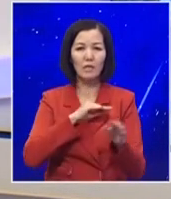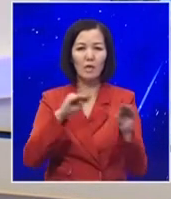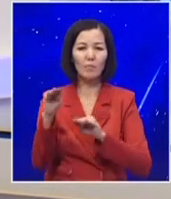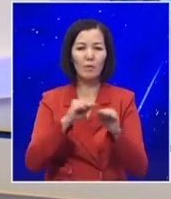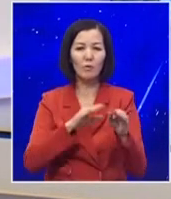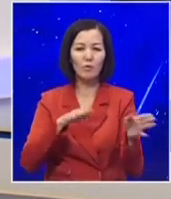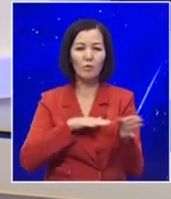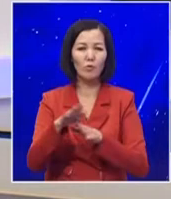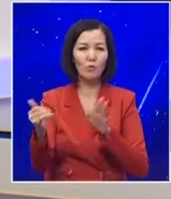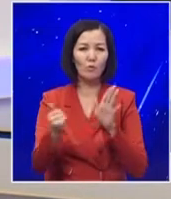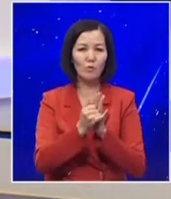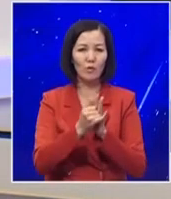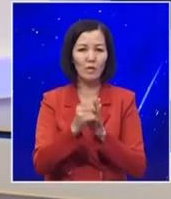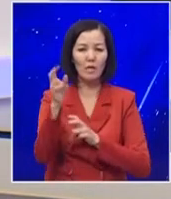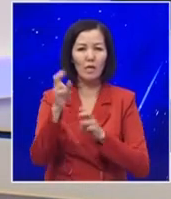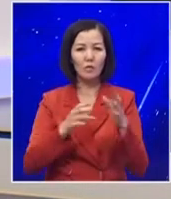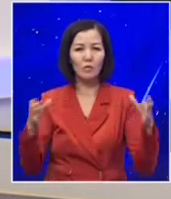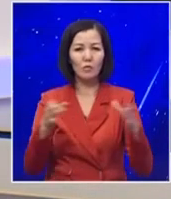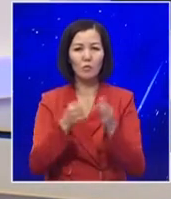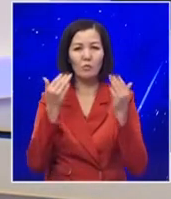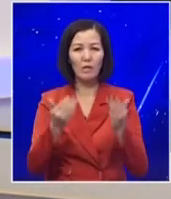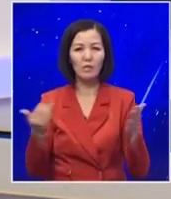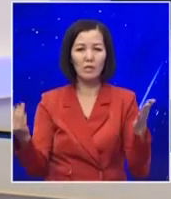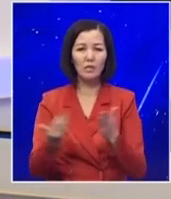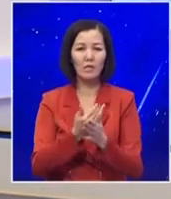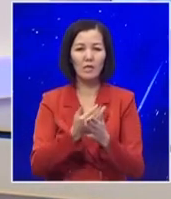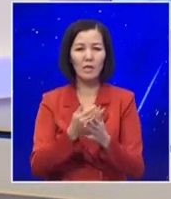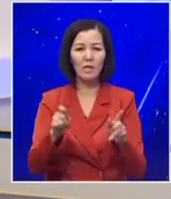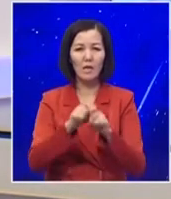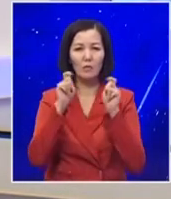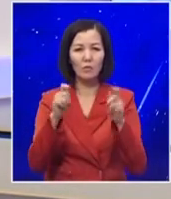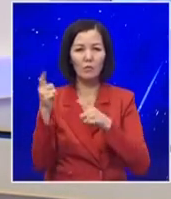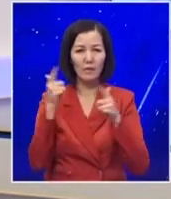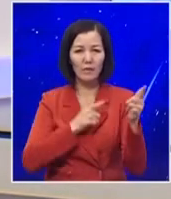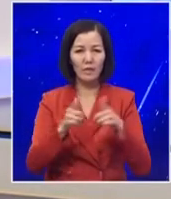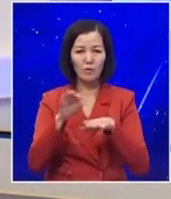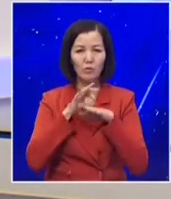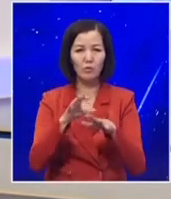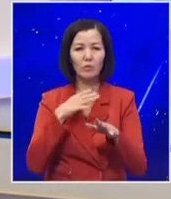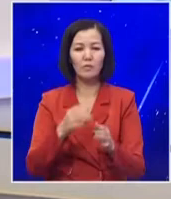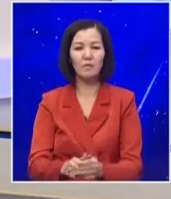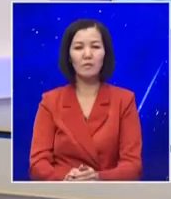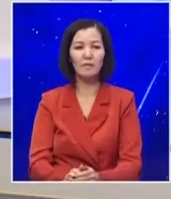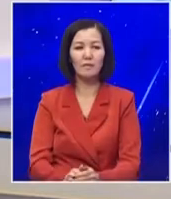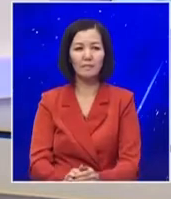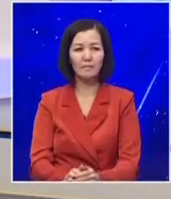қондырғылары түгелімен орнатылыпты. Зауыт ұжымы қазір жаңа желіні іске қосуға дайындық үрдісін жүргізіп жатыр.